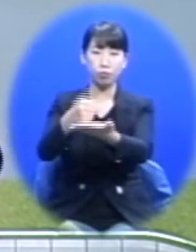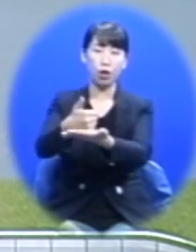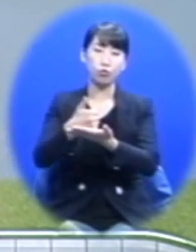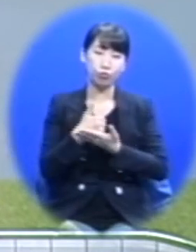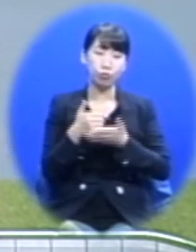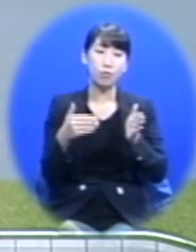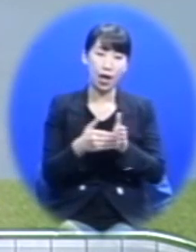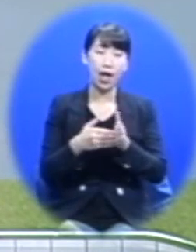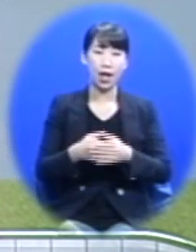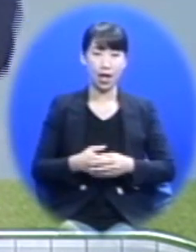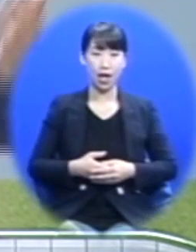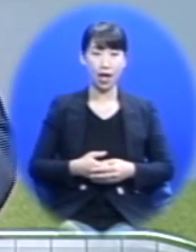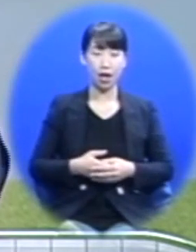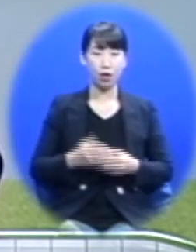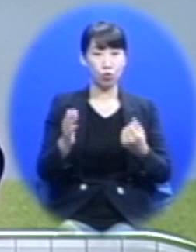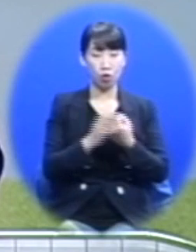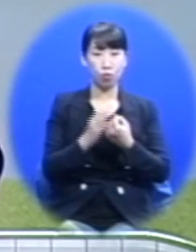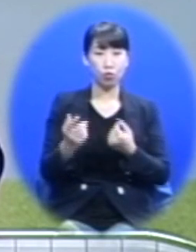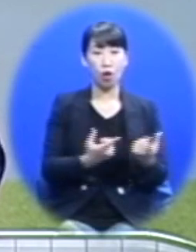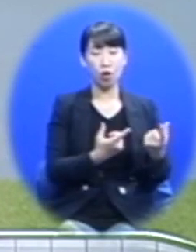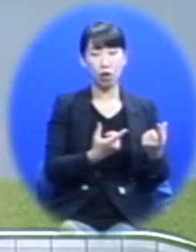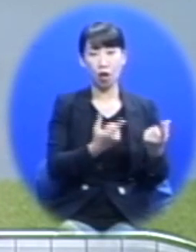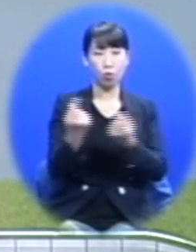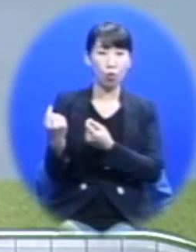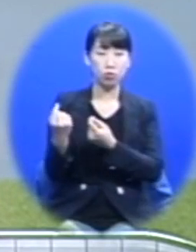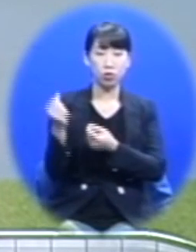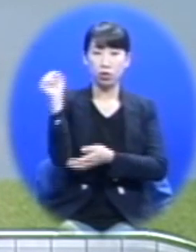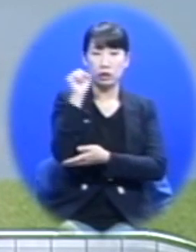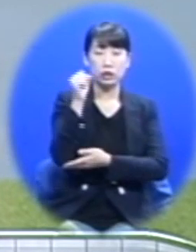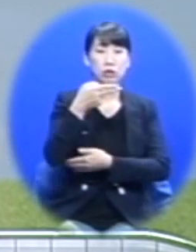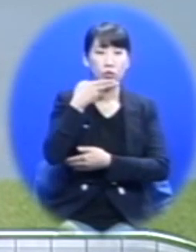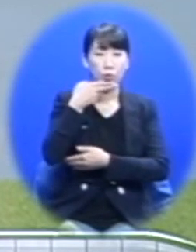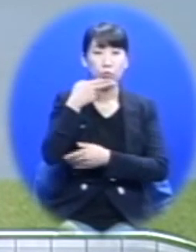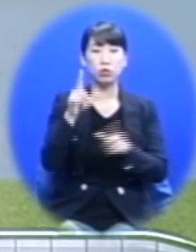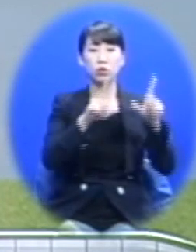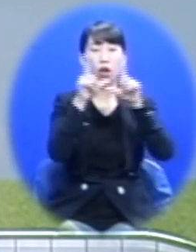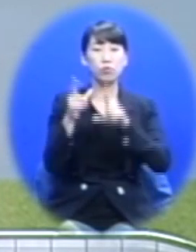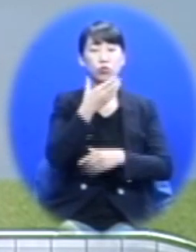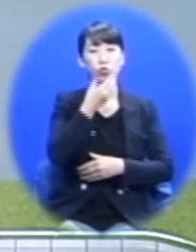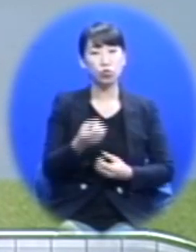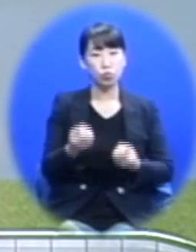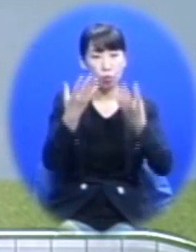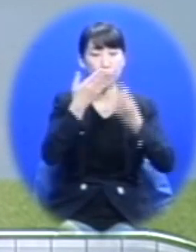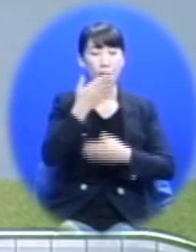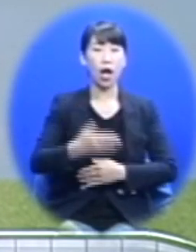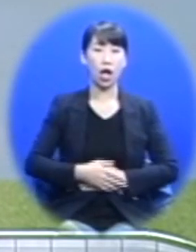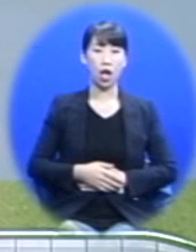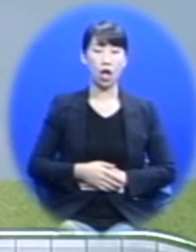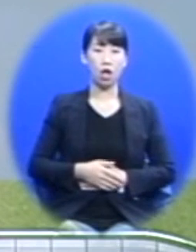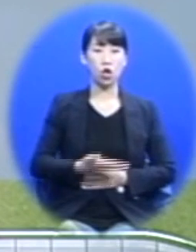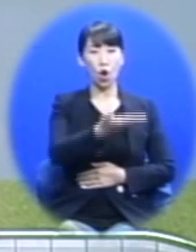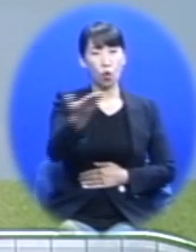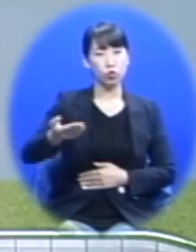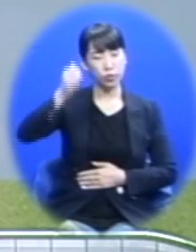그러므로 예수님을 구주로 영접한 모든 이들은 흔들림이 없는 삶을 사는 축복을 받은 것입니다. 여러분